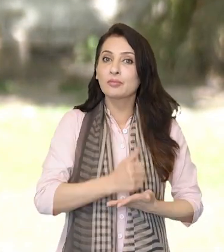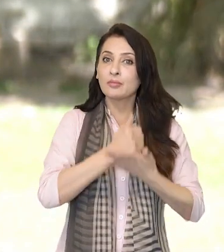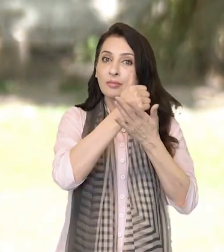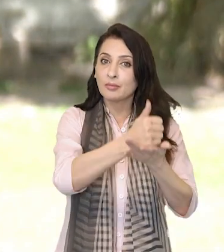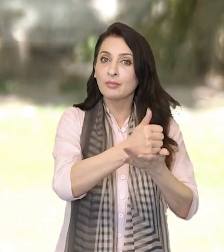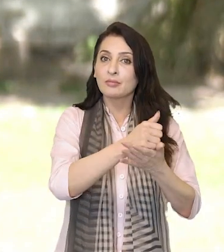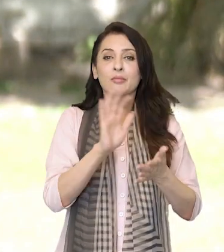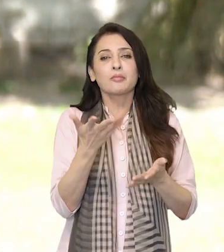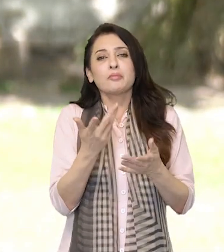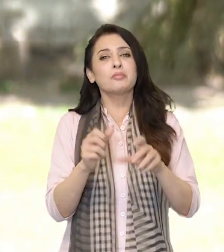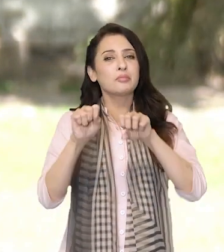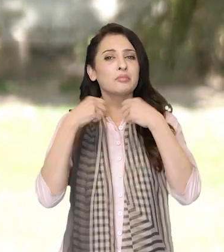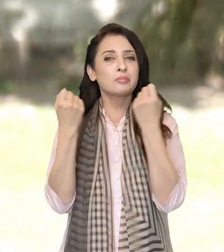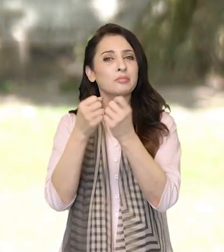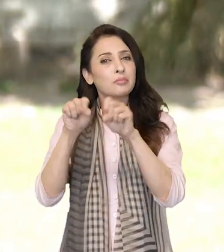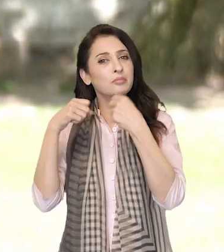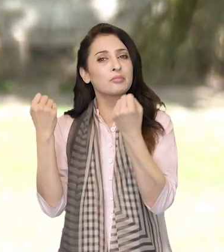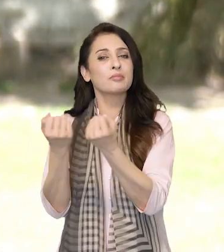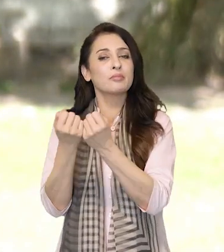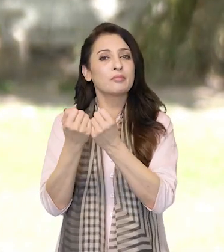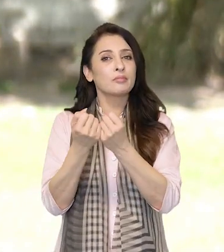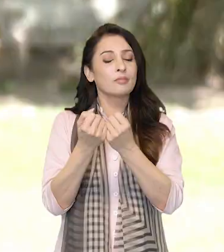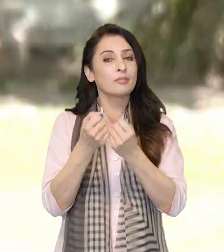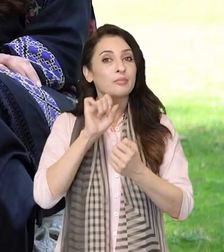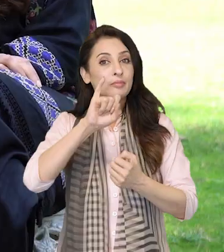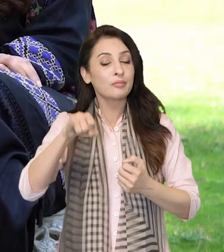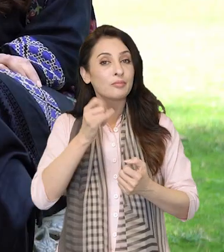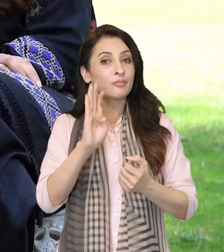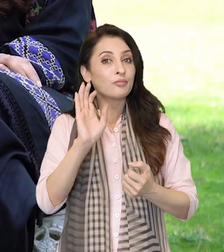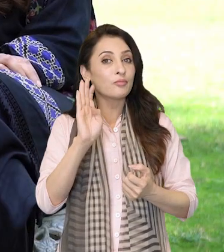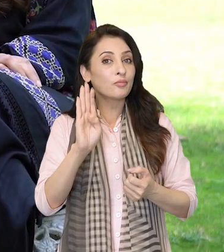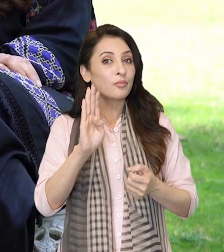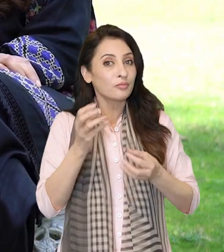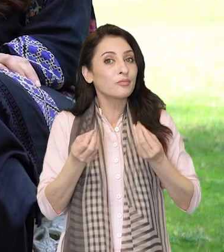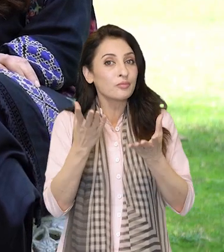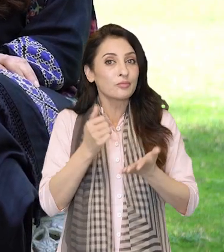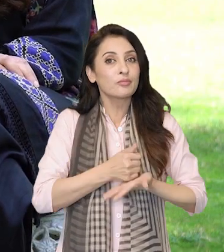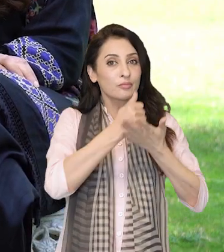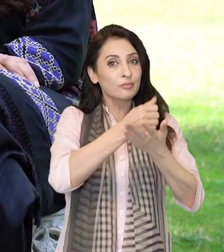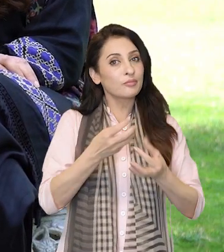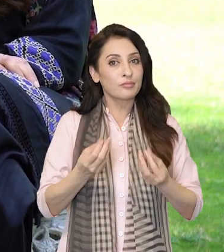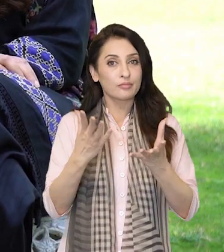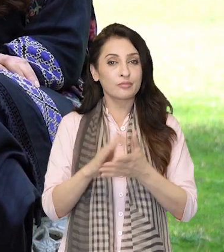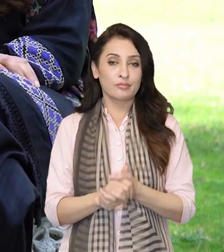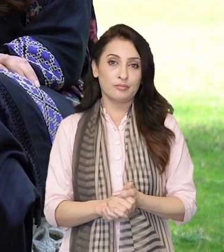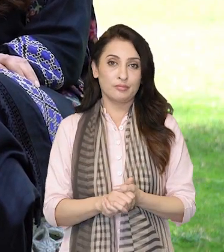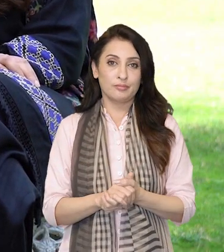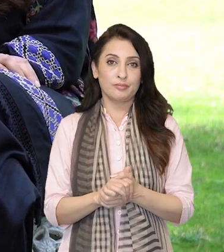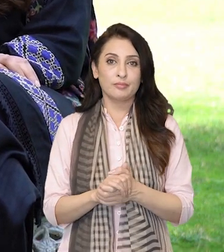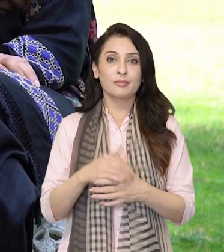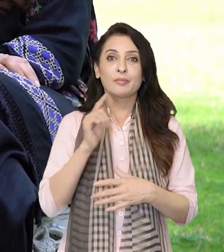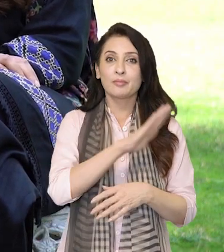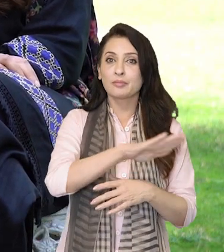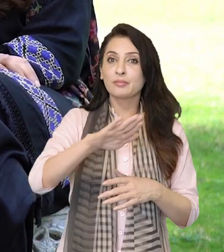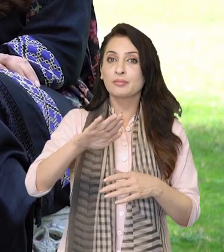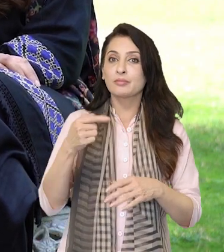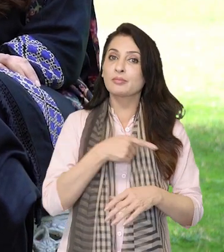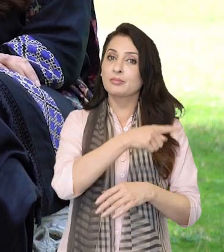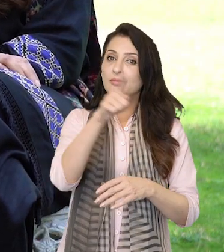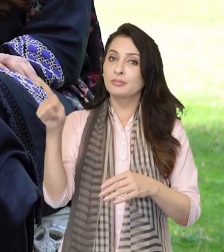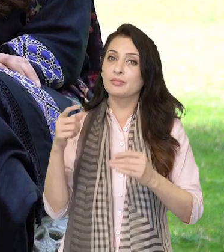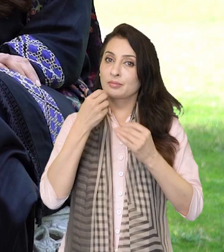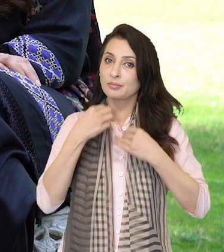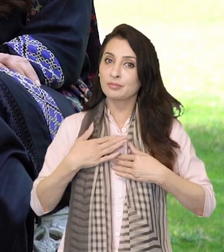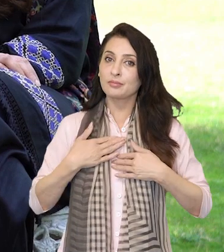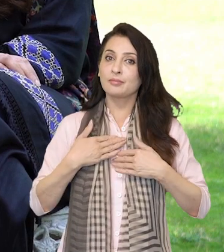चाहा, बेशक वो हार्डीज़ हो या टोनी एंड गाय हो या डेप्लेक्स हो या स्प्लिट एंड्स हो, हम एक्सेप्टेंस चाहते हैं। ये